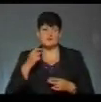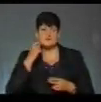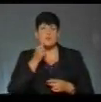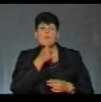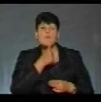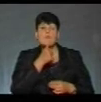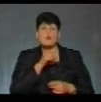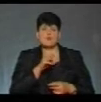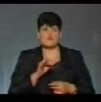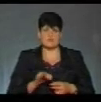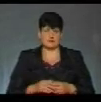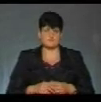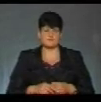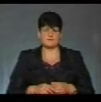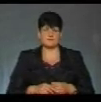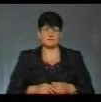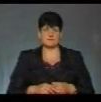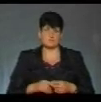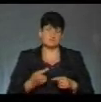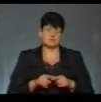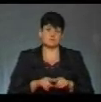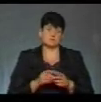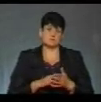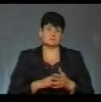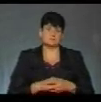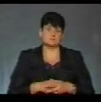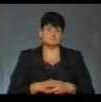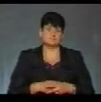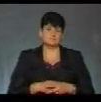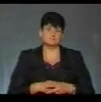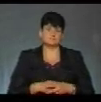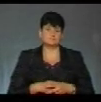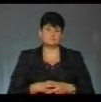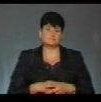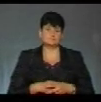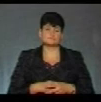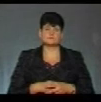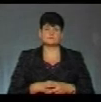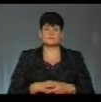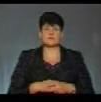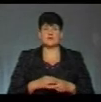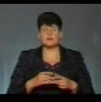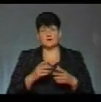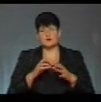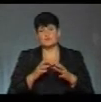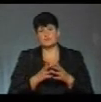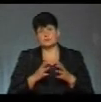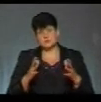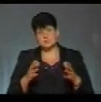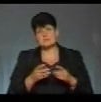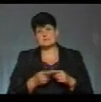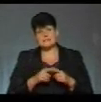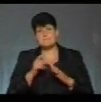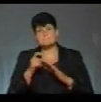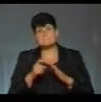пробувати. Тому це одна ще з причин може бути. Ну так, основних потреб дітей – це пізнання світу навколишнього, і